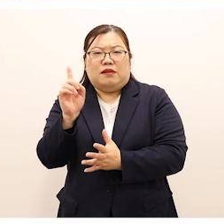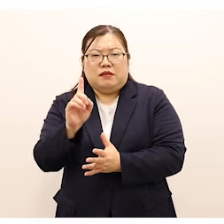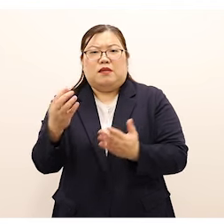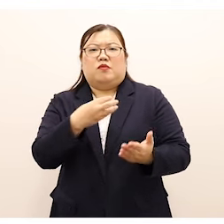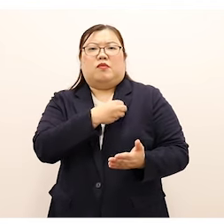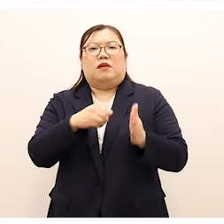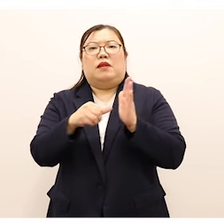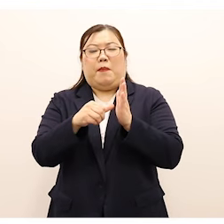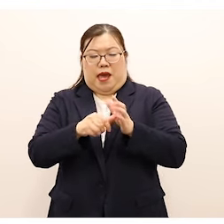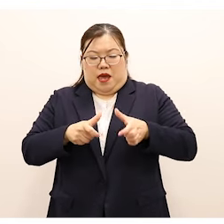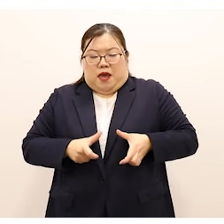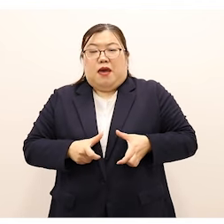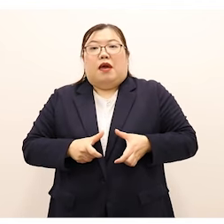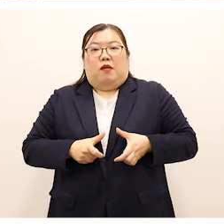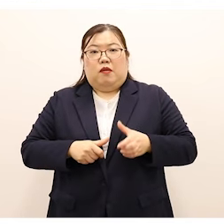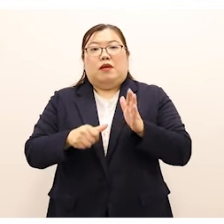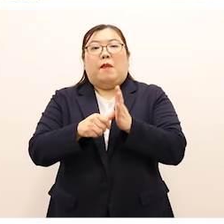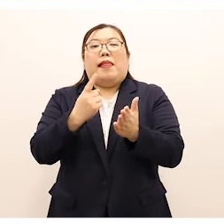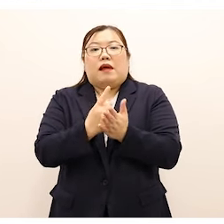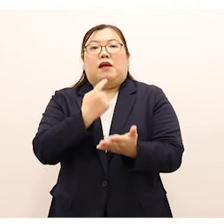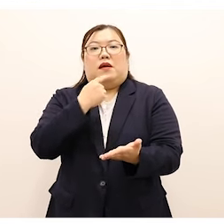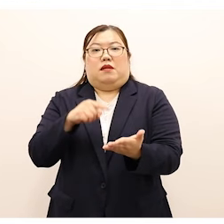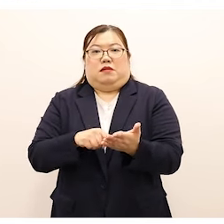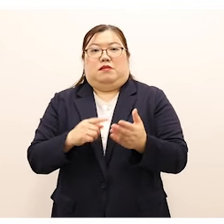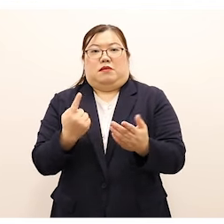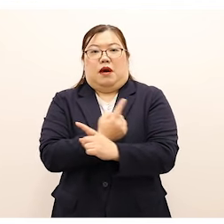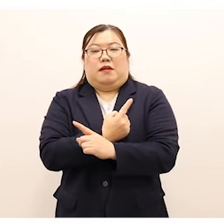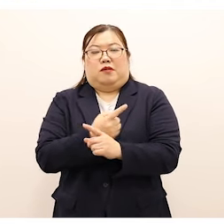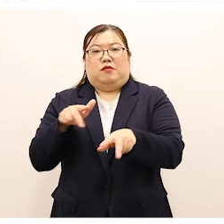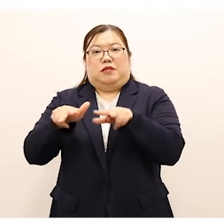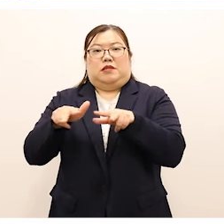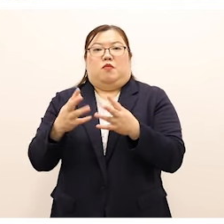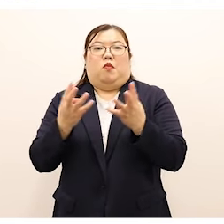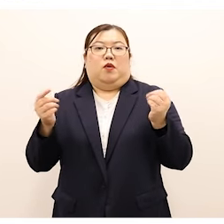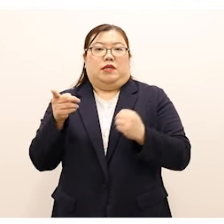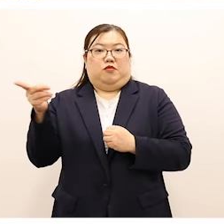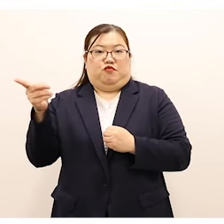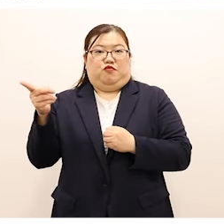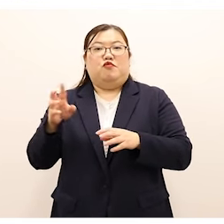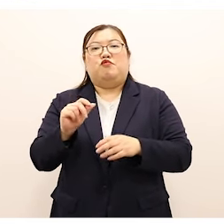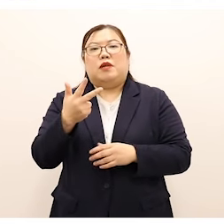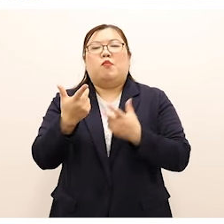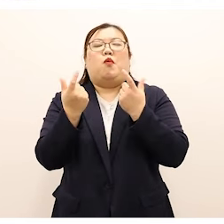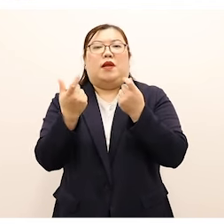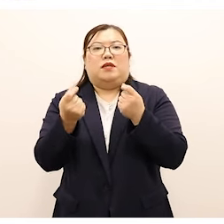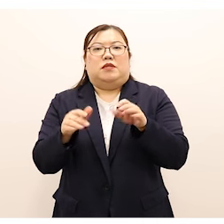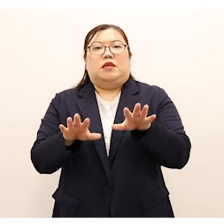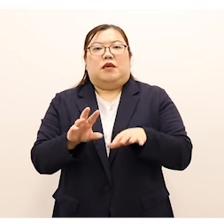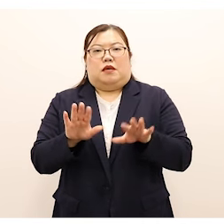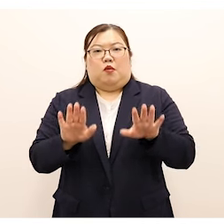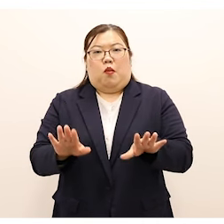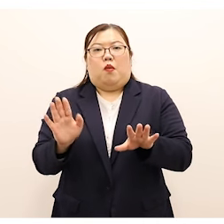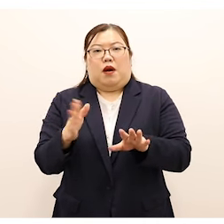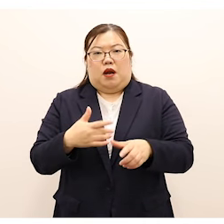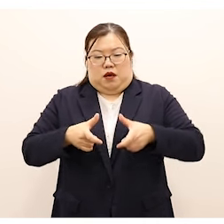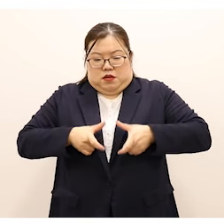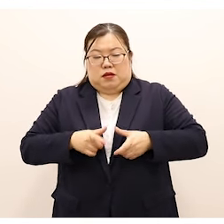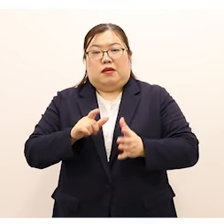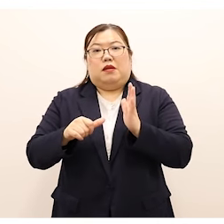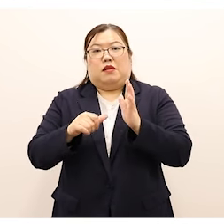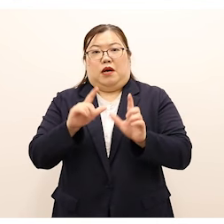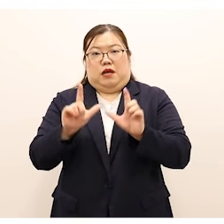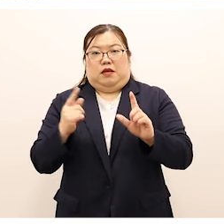名字のみに変更している自治体が増えてきておりますが、本市でも本日から名札の様式を変更いたし